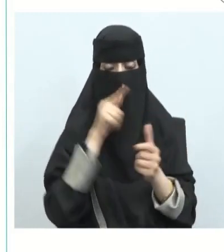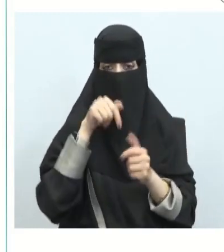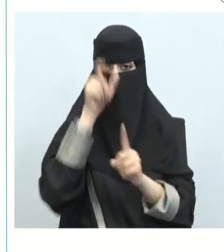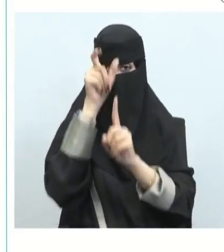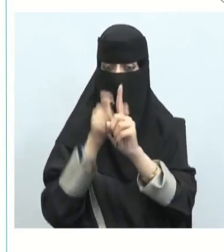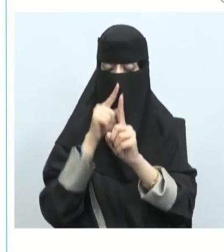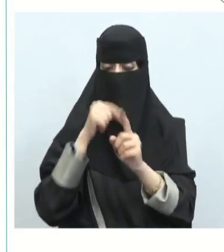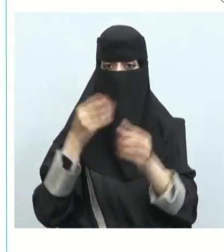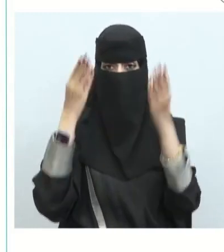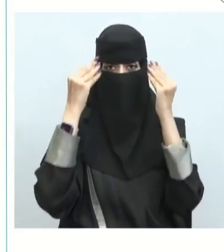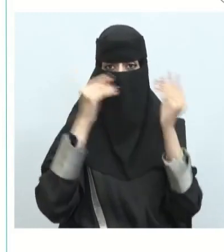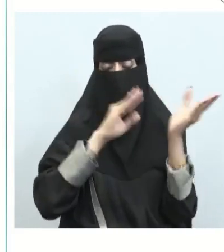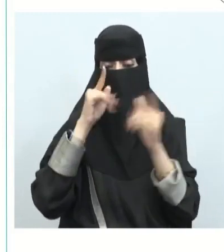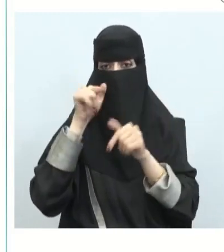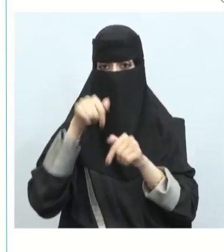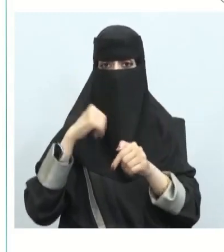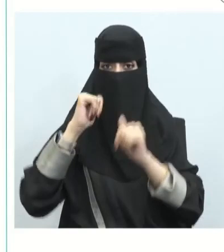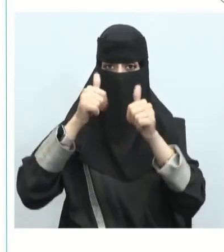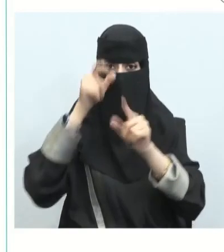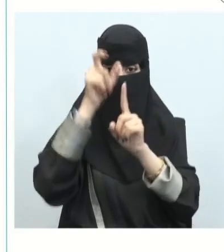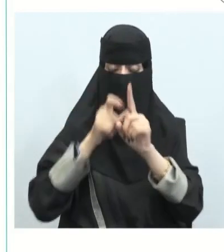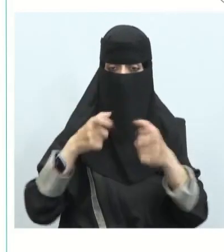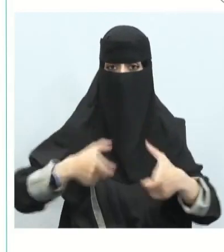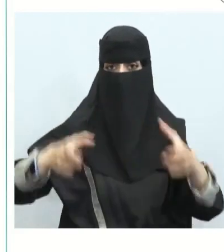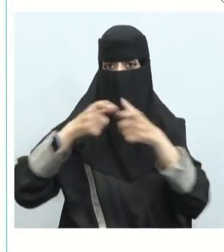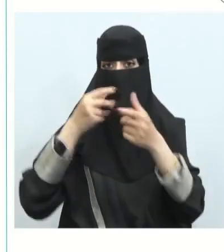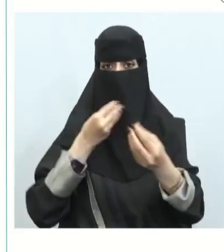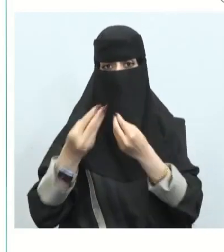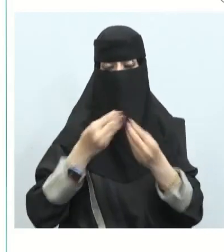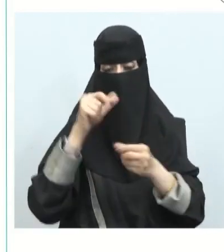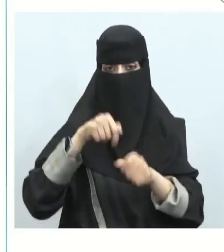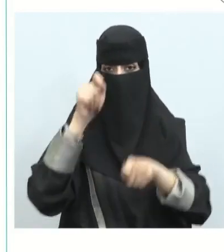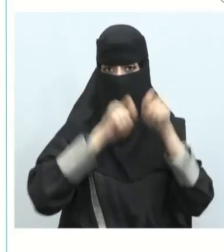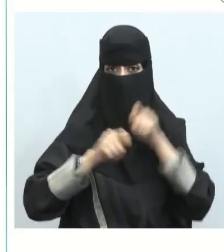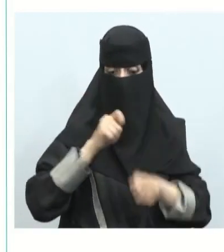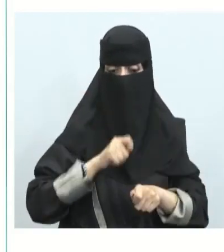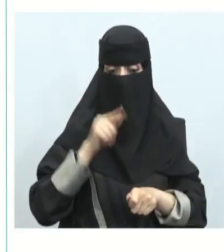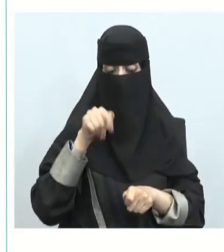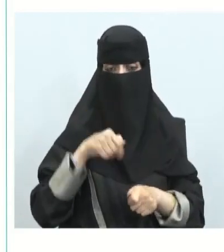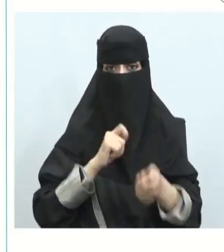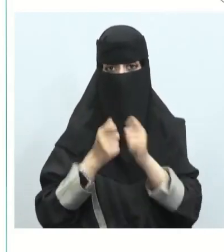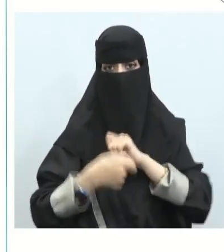الاشخاص لتثقيفهم لكي يكونون عضو او اعضاء فعالين في عمليه